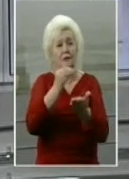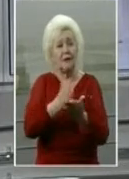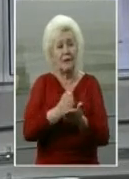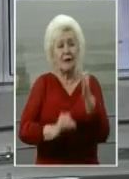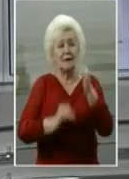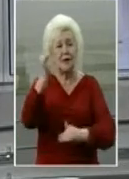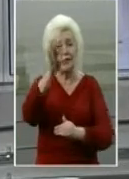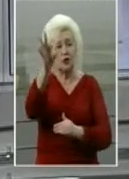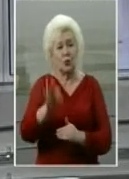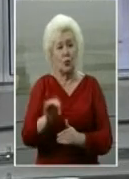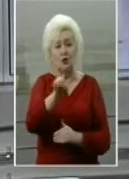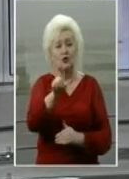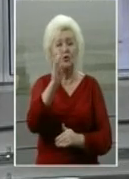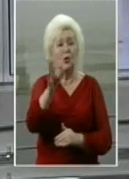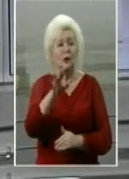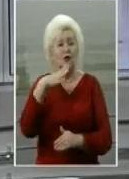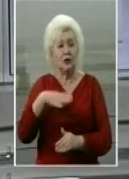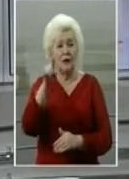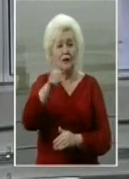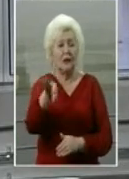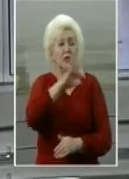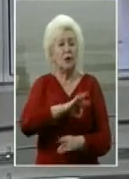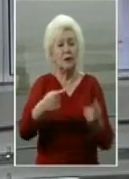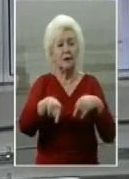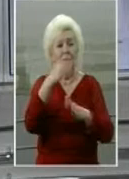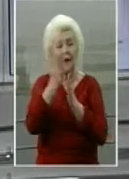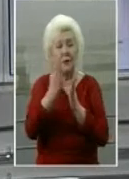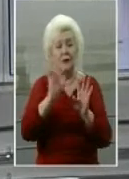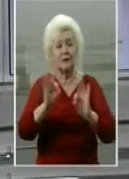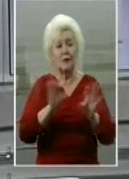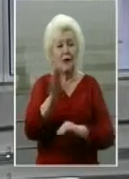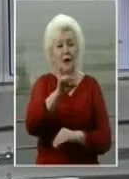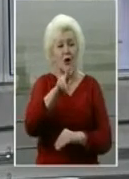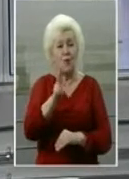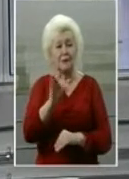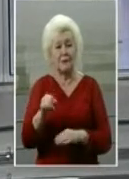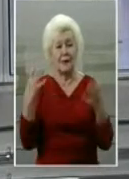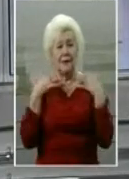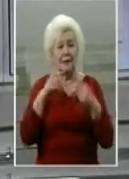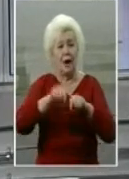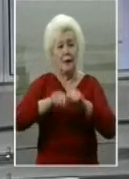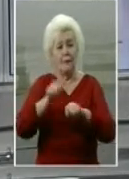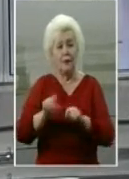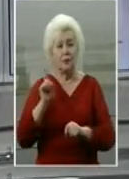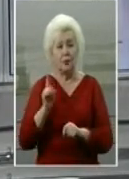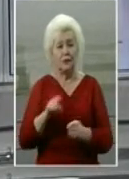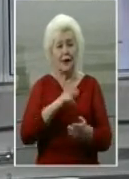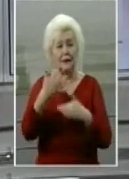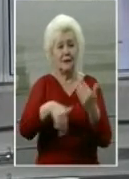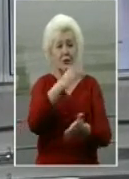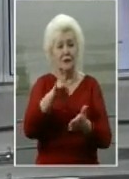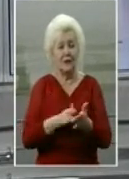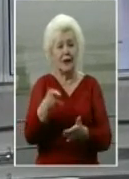коефіцієнтом. Що чекає на тих, хто не скористався такою пільгою, розповів Валерій Косій, начальник митного поста Херсон Центральної митниці